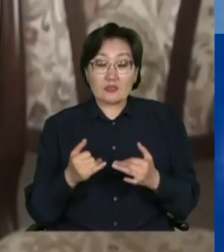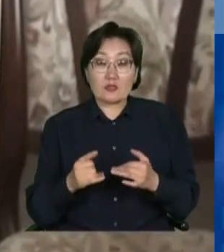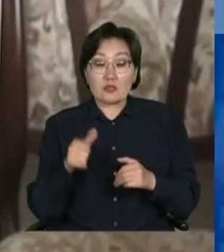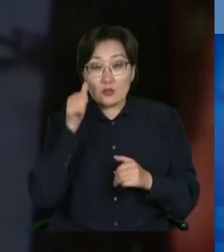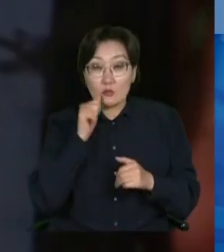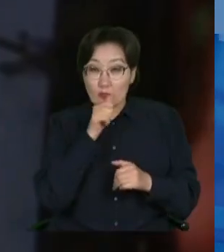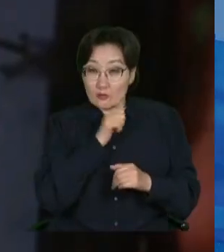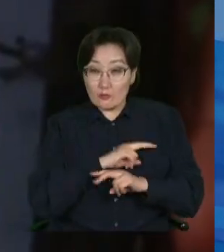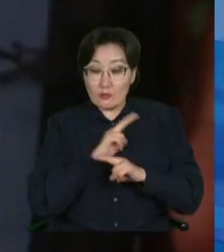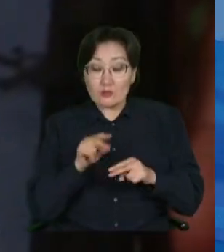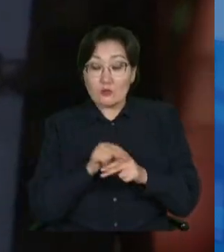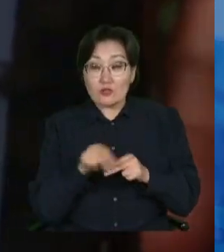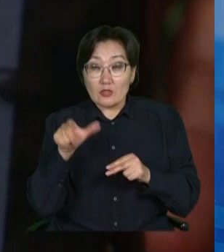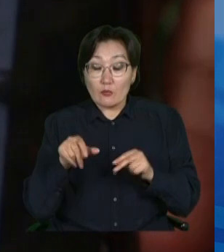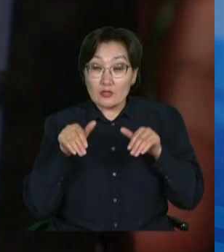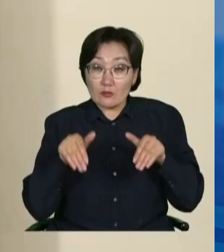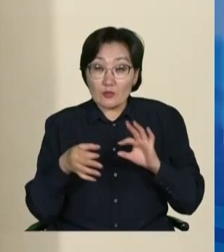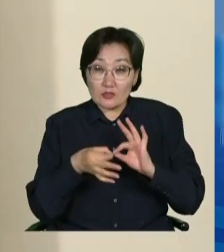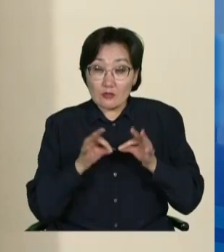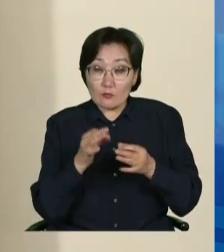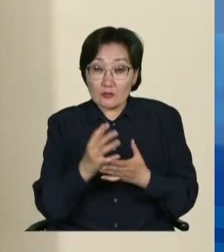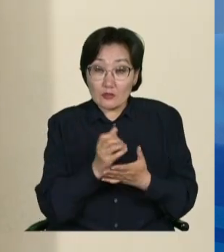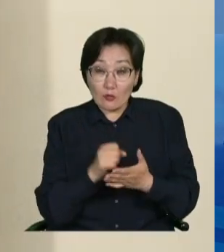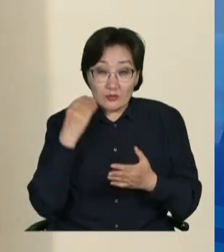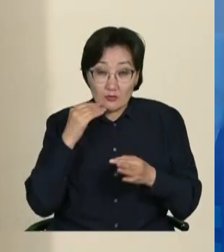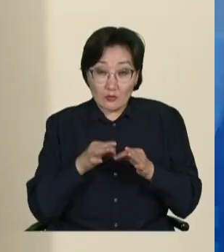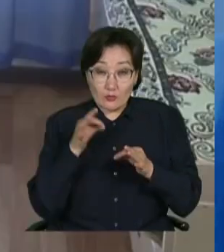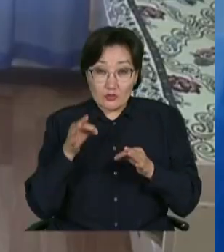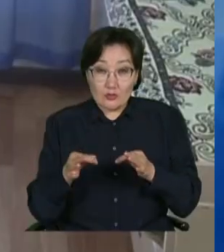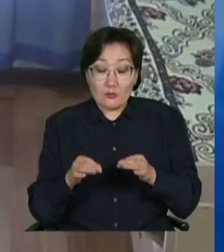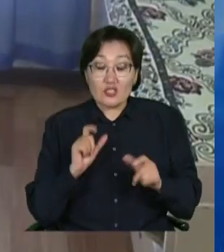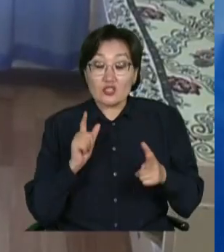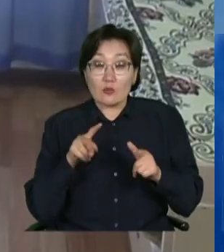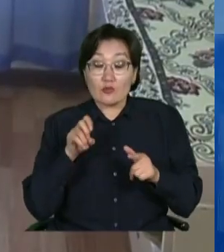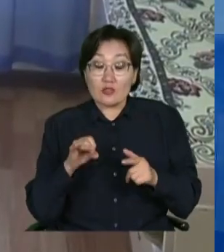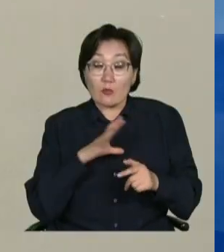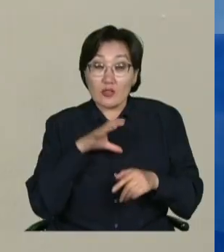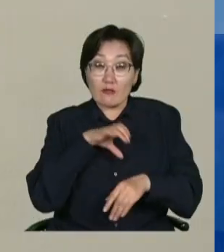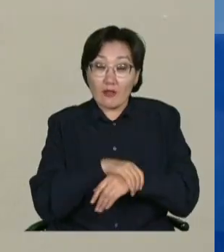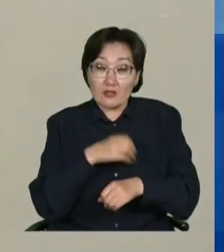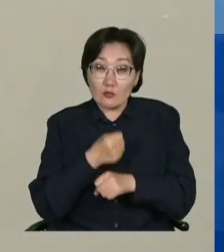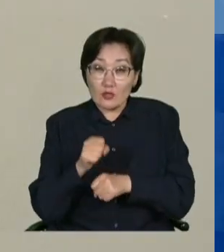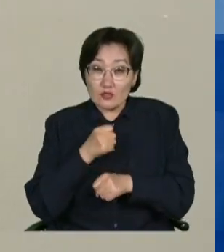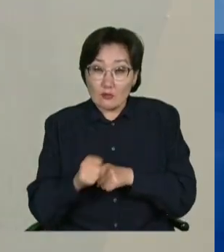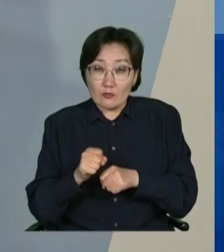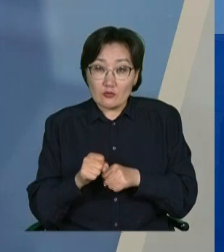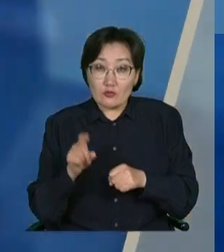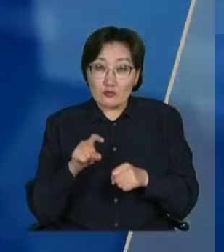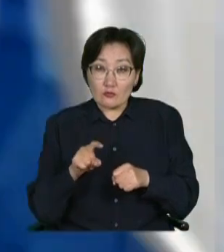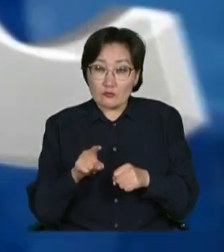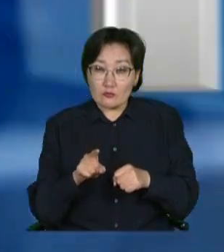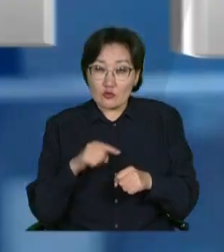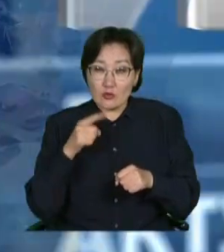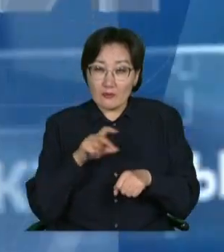Загадочная смерть воспитанника колледжа Олимпийского резерва в Актюбинской области. Действительно ли был факт насилия? Что говорят в полиции?